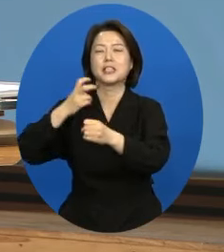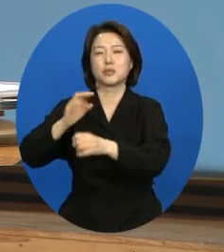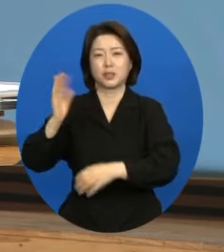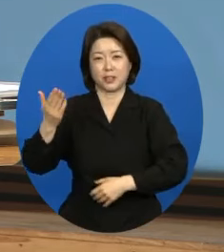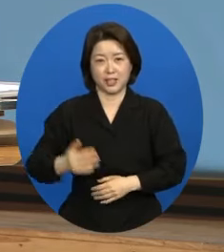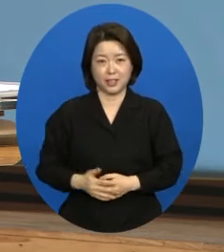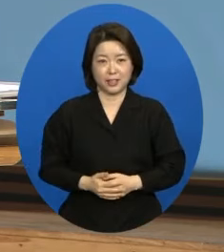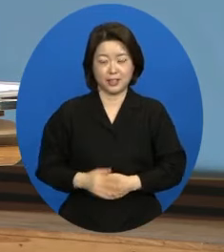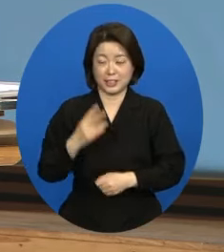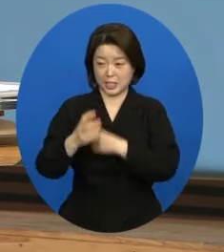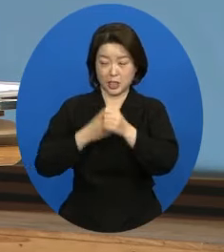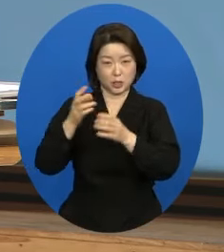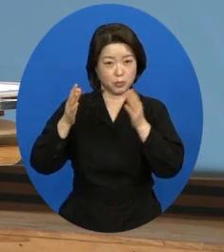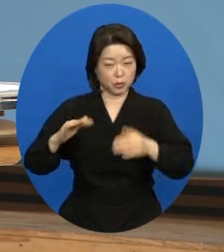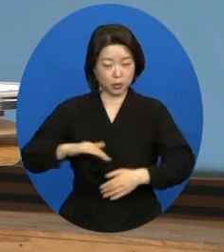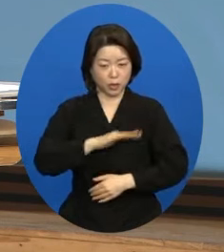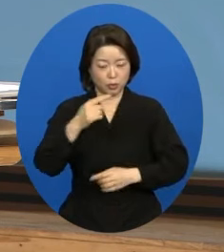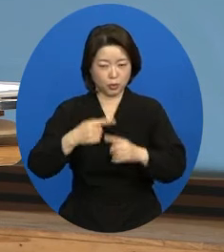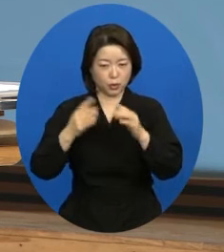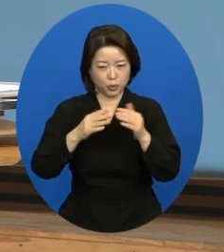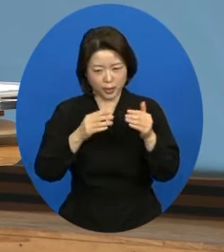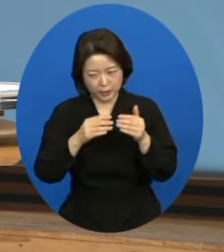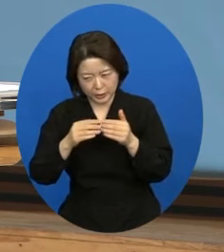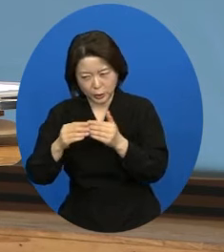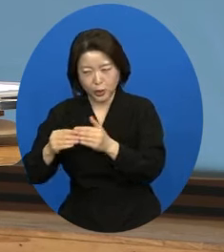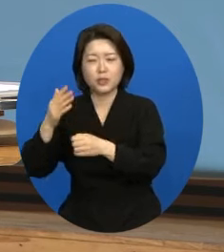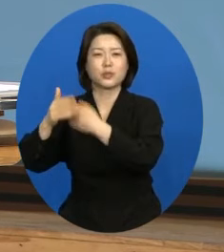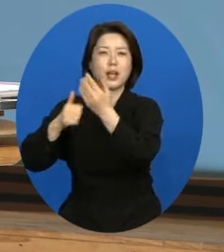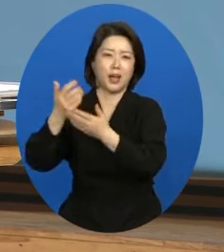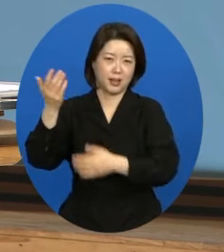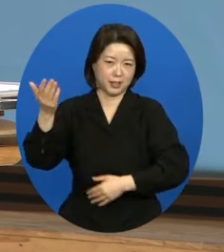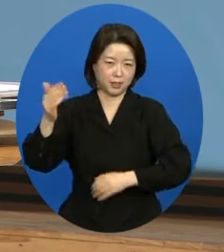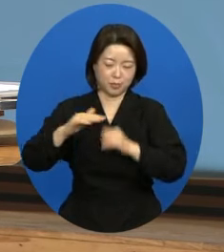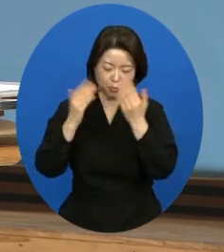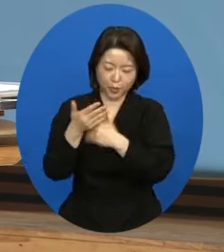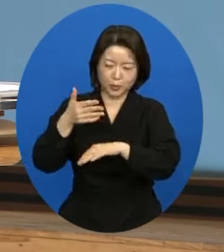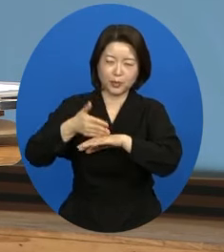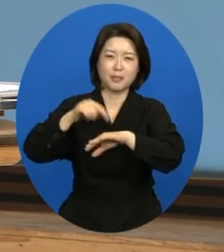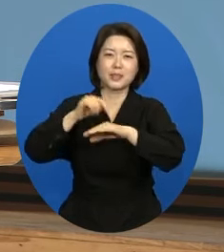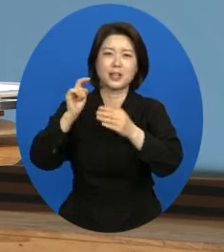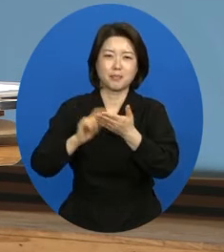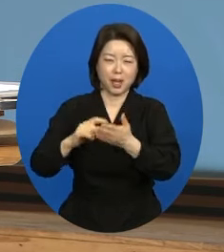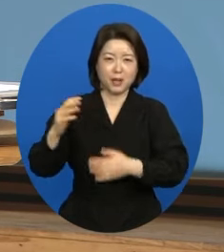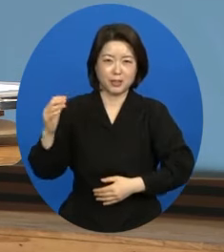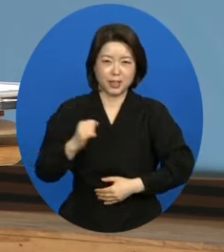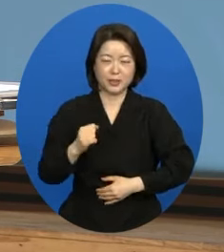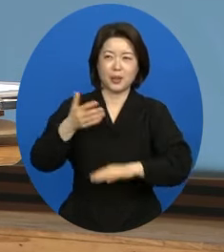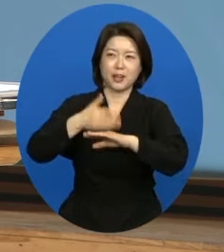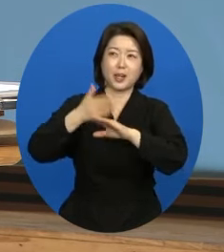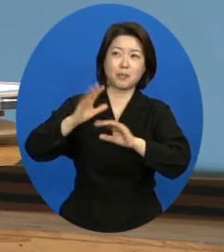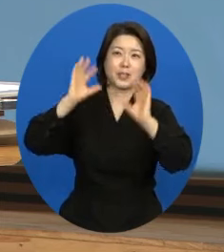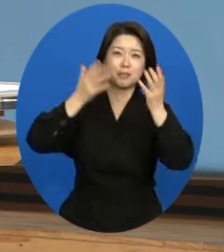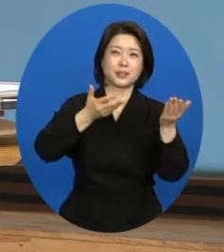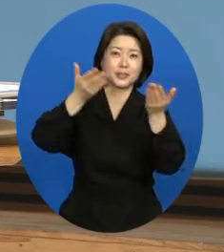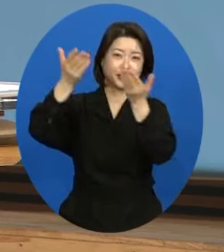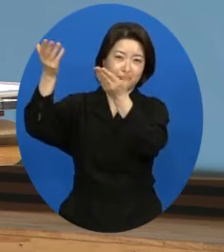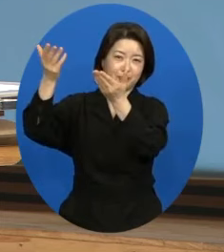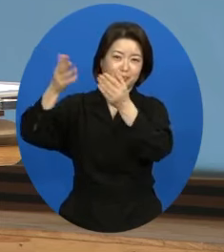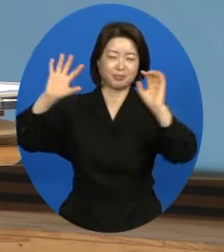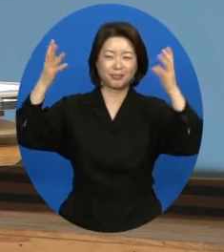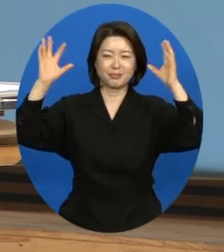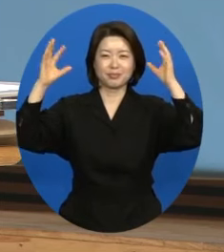하나님께서 신실하게 우리 교회를 인도해 주셨습니다 모든 감사의 마음을 담아 하나님께 우리 감사의 박수 올려 드리도록